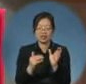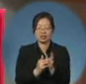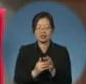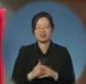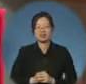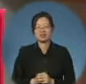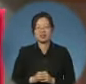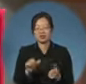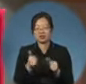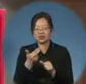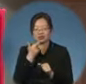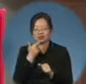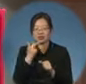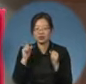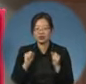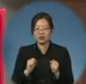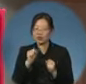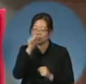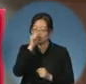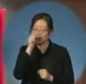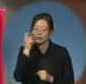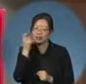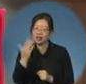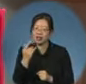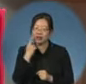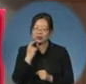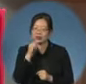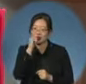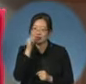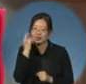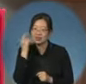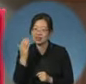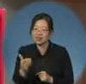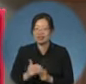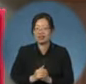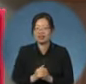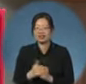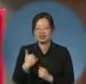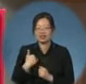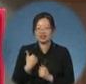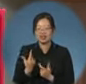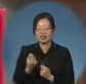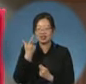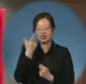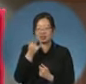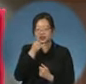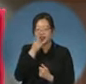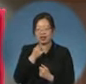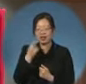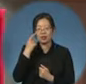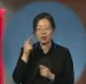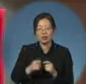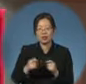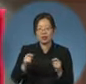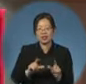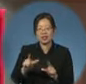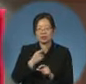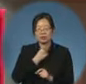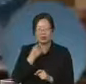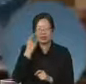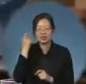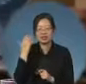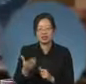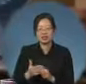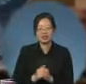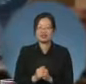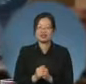죽지 않은 존재가 좋을까 불어 볼까 저희가 그런 주문 해야 되 거에요 그렇게 오래 살고 싶어 할까 허무의